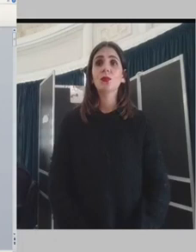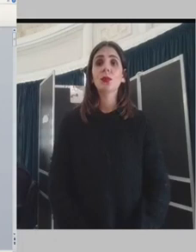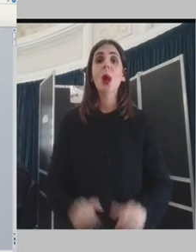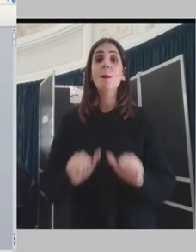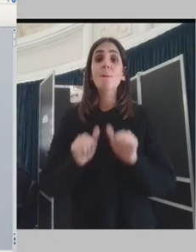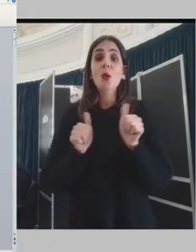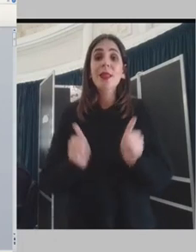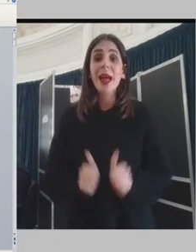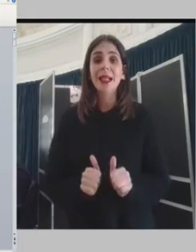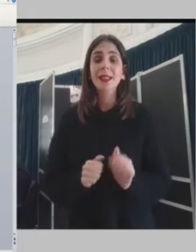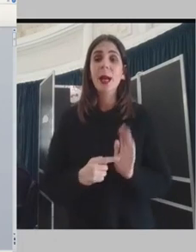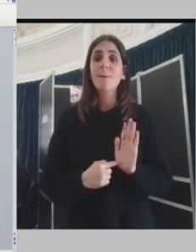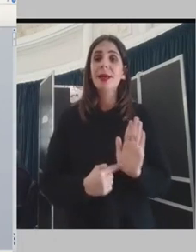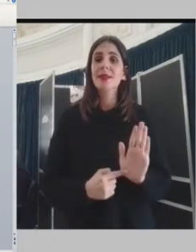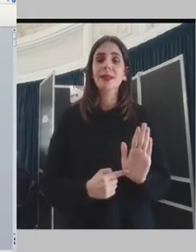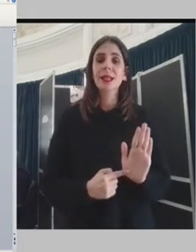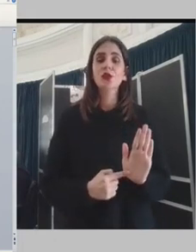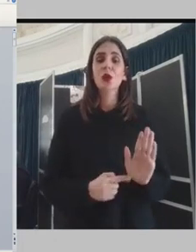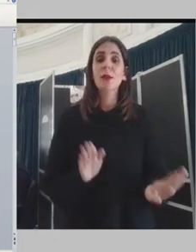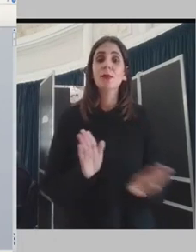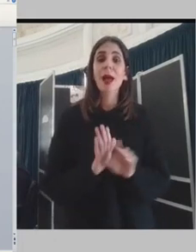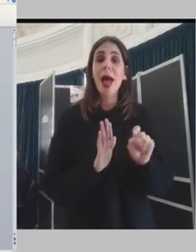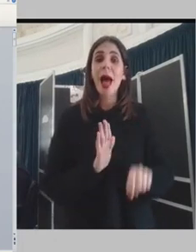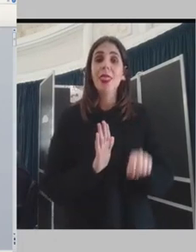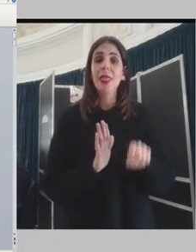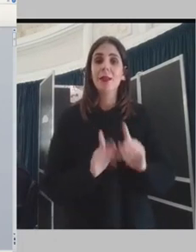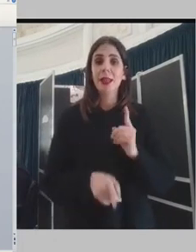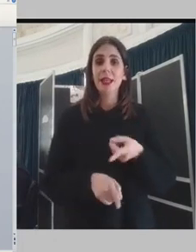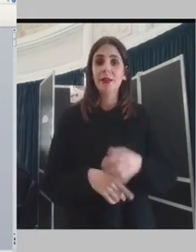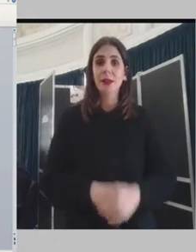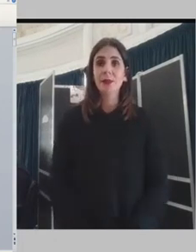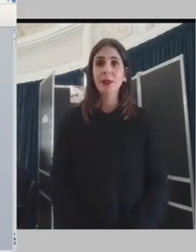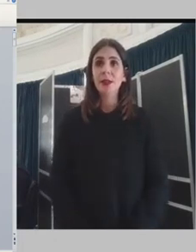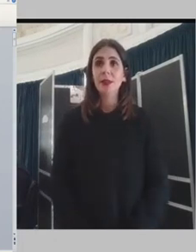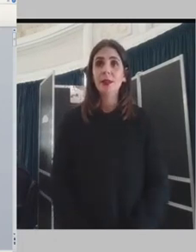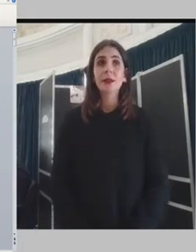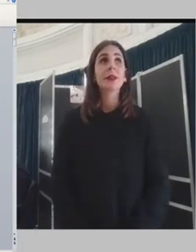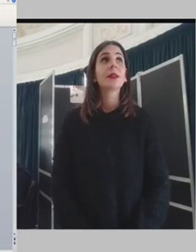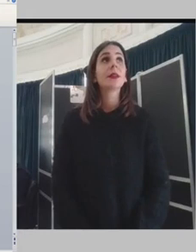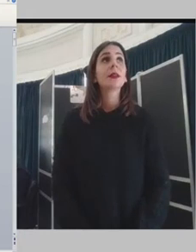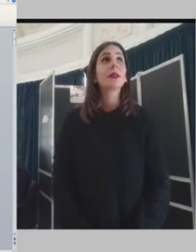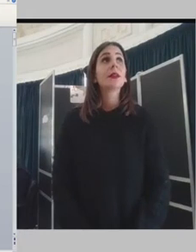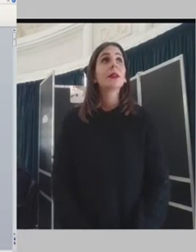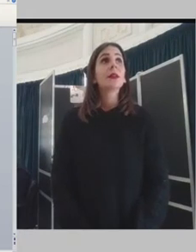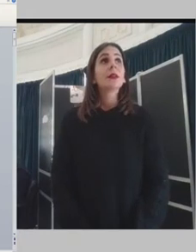Io le vedo.